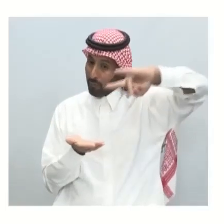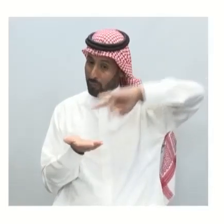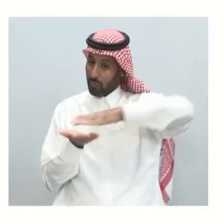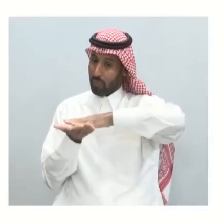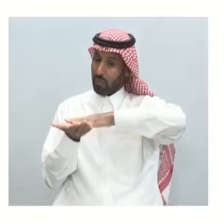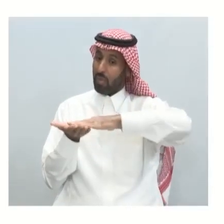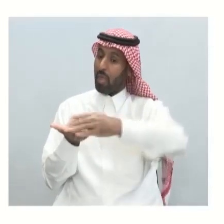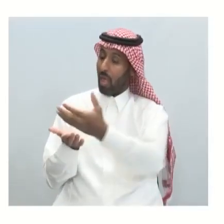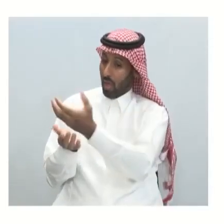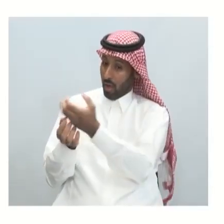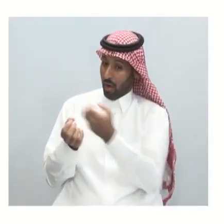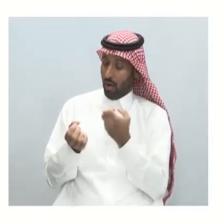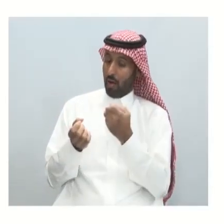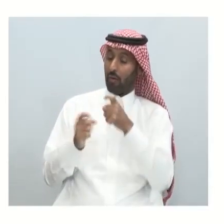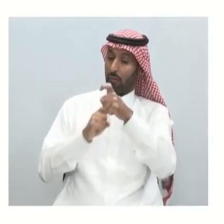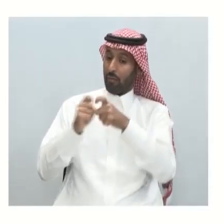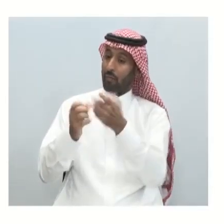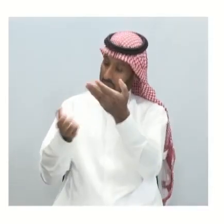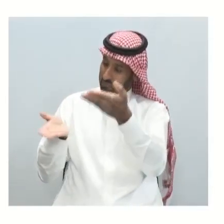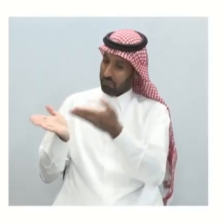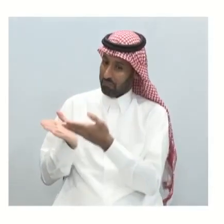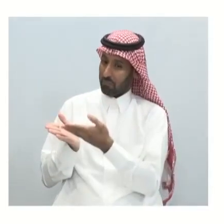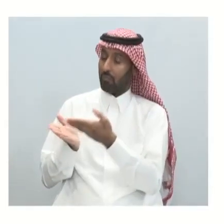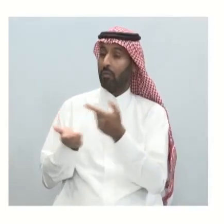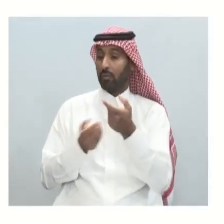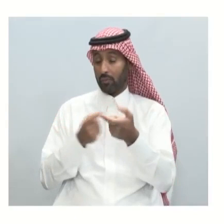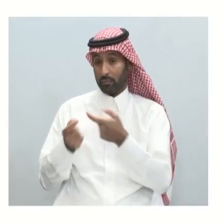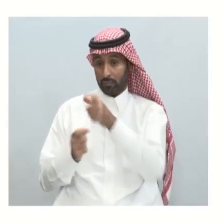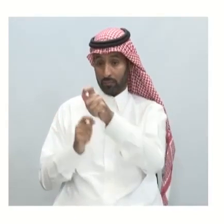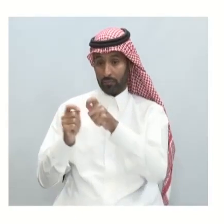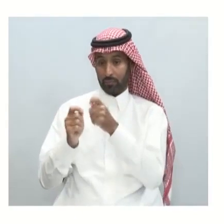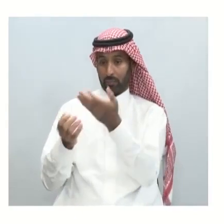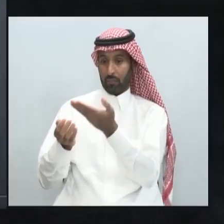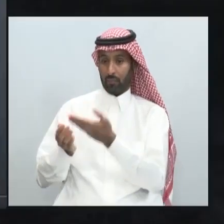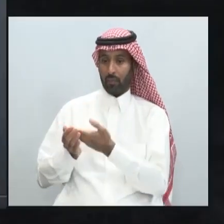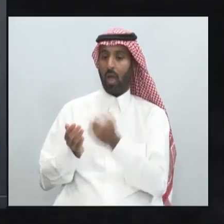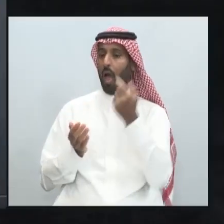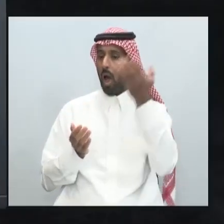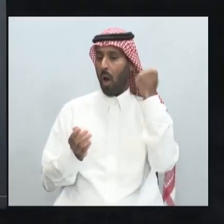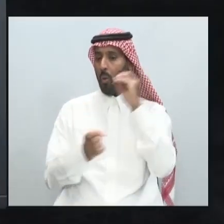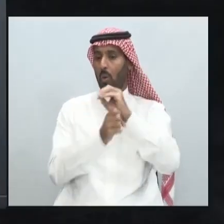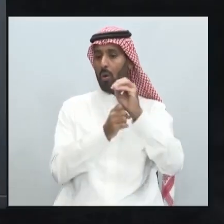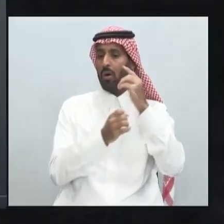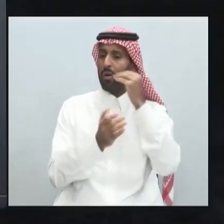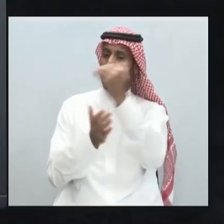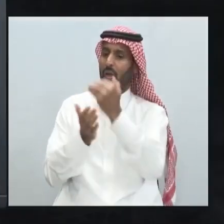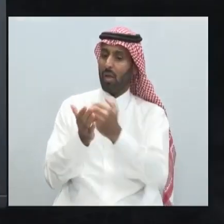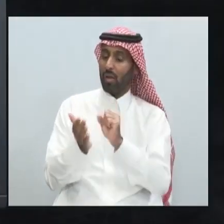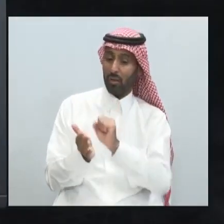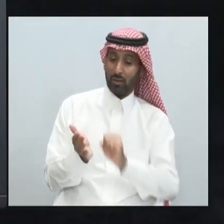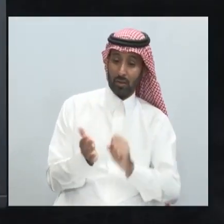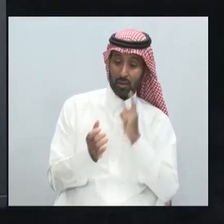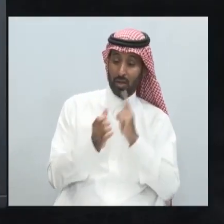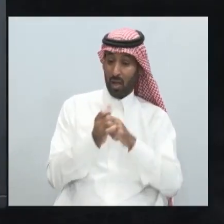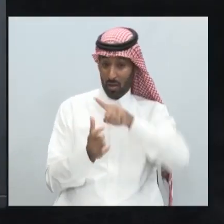مقياس لقابل الذره على استقبال الالكترون اتذكرون معي درس تدرج الخواص